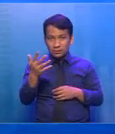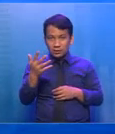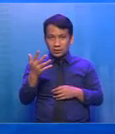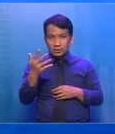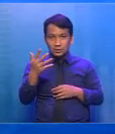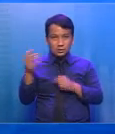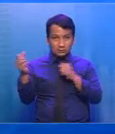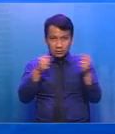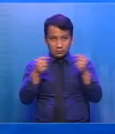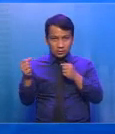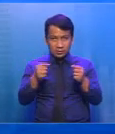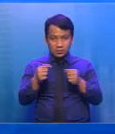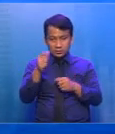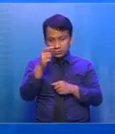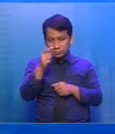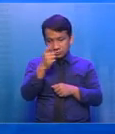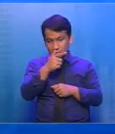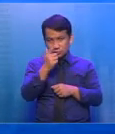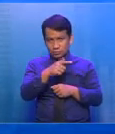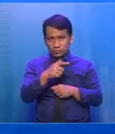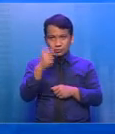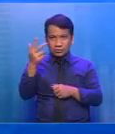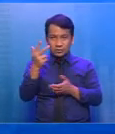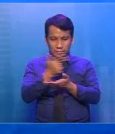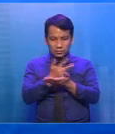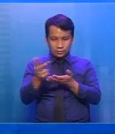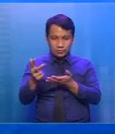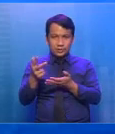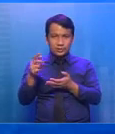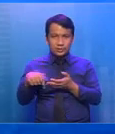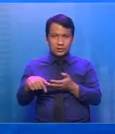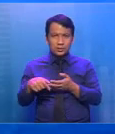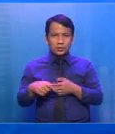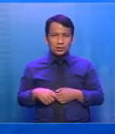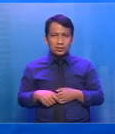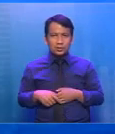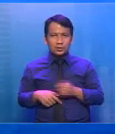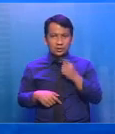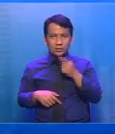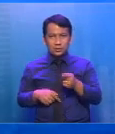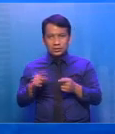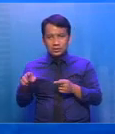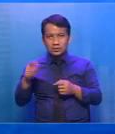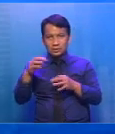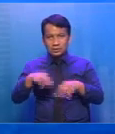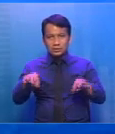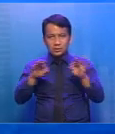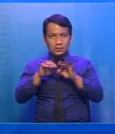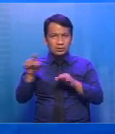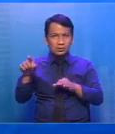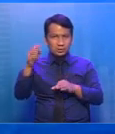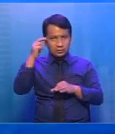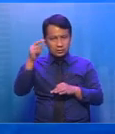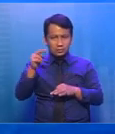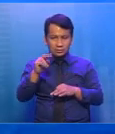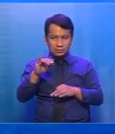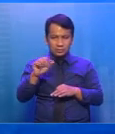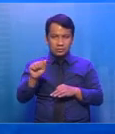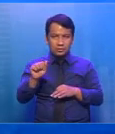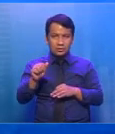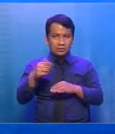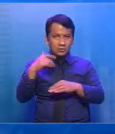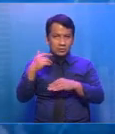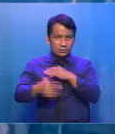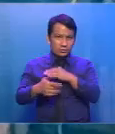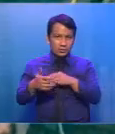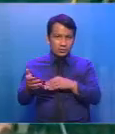sunod-sunod na dumaan sa Luzon sa loob lang ng 3 linggo. Gayet po ng InfraWatch, dapat naisip ng NIA na magbawas ng mas